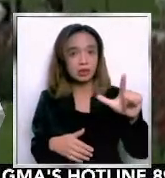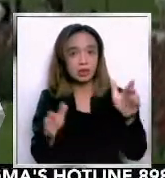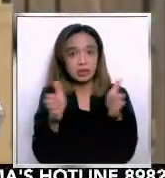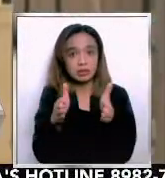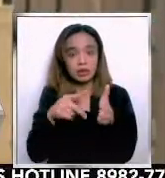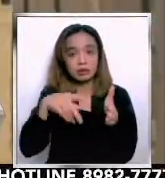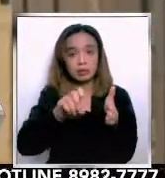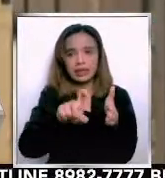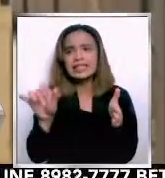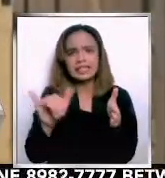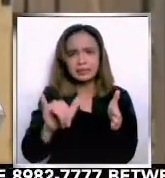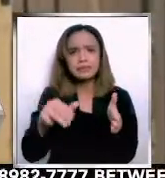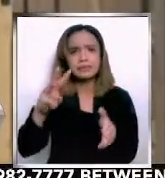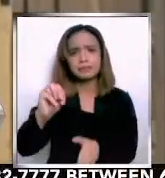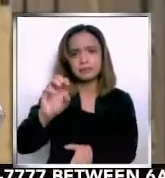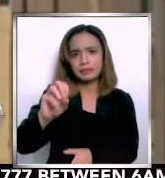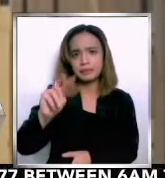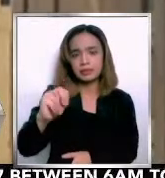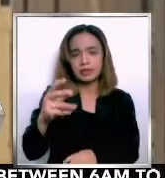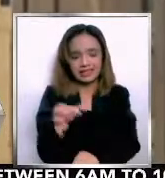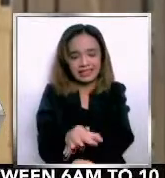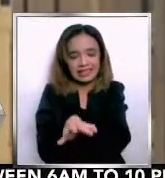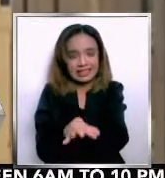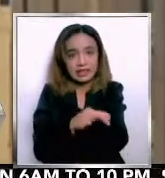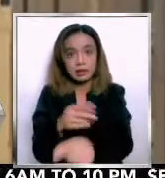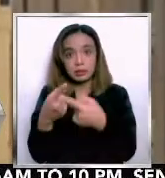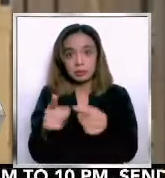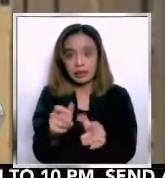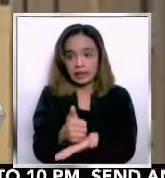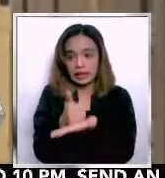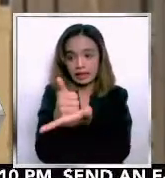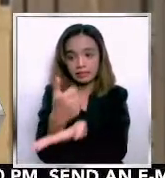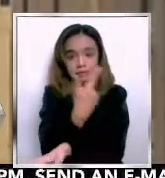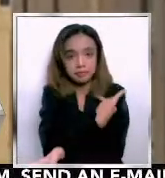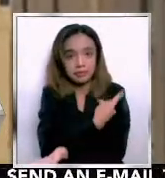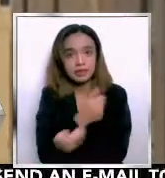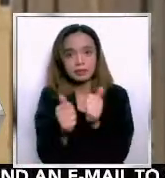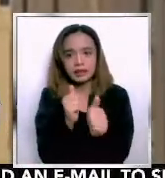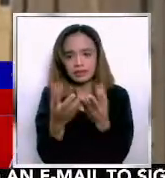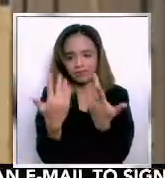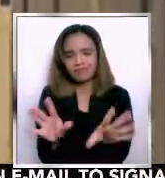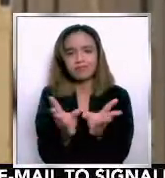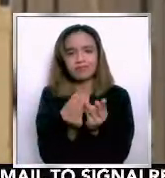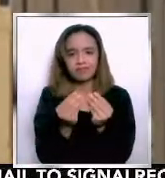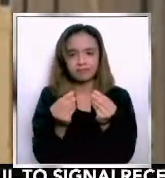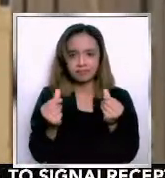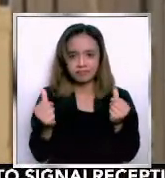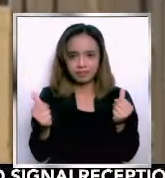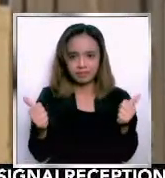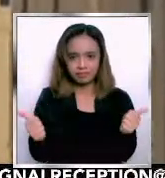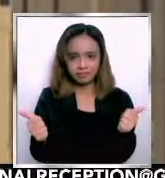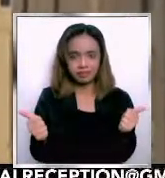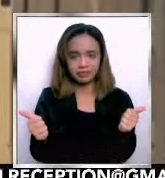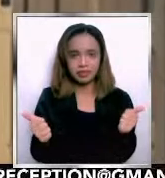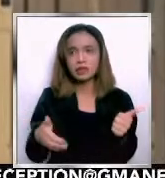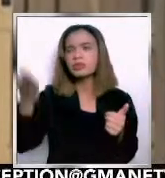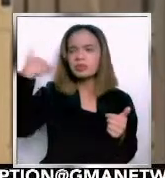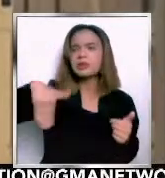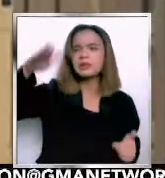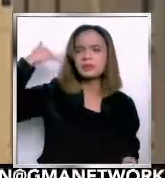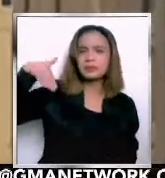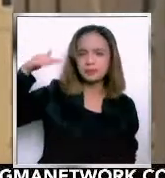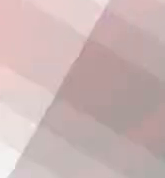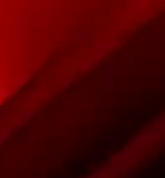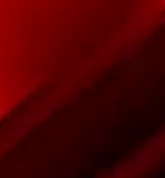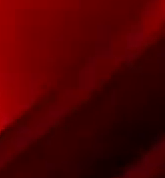at bulutong, pero sa tulong ng bakuna ay eradicated o napuksan na ito noon pang dekada 80.